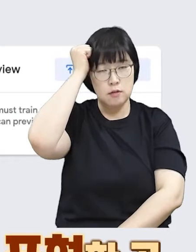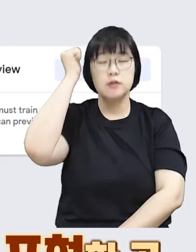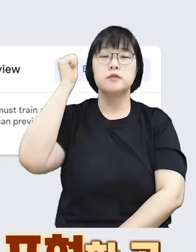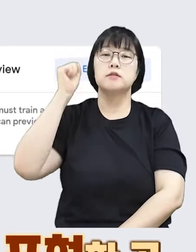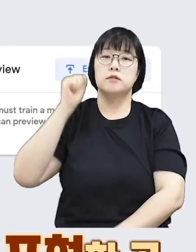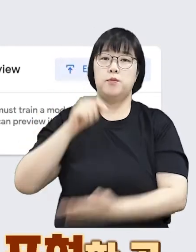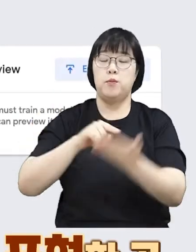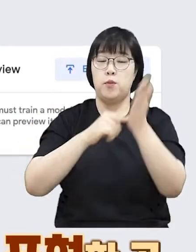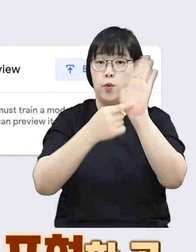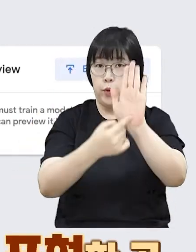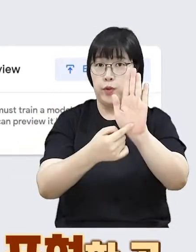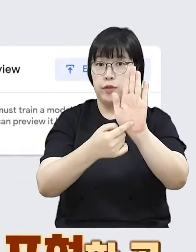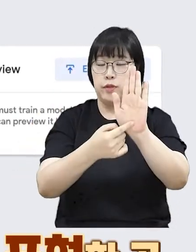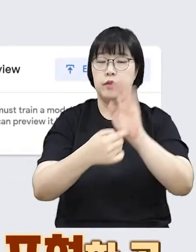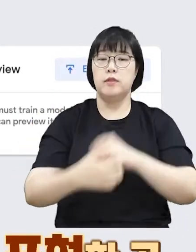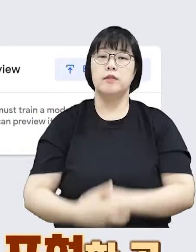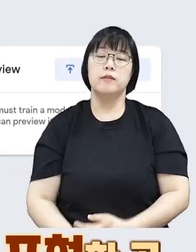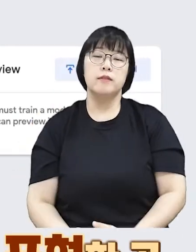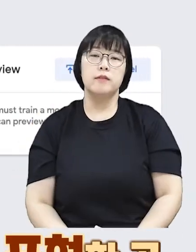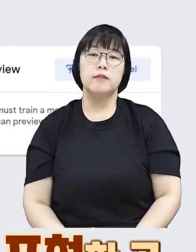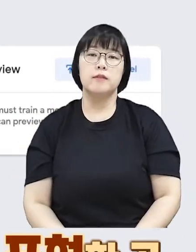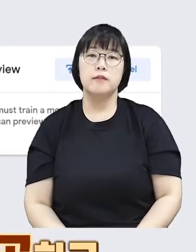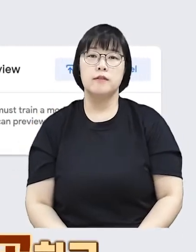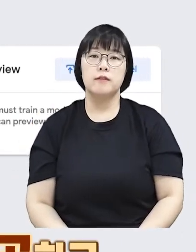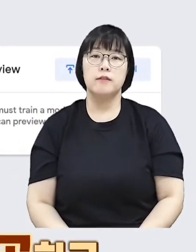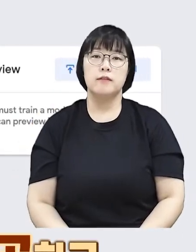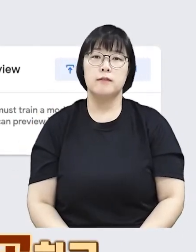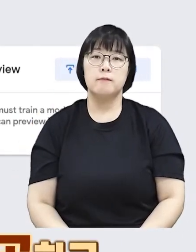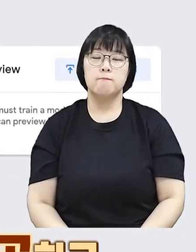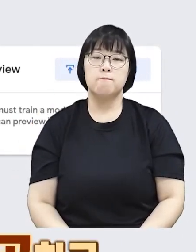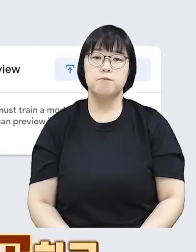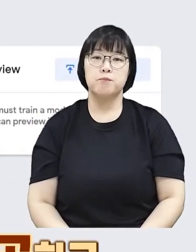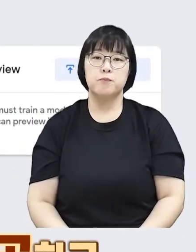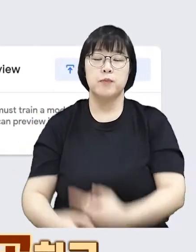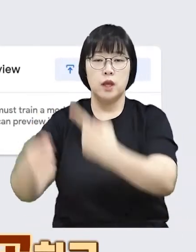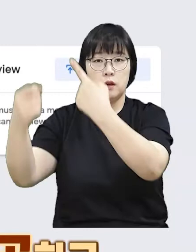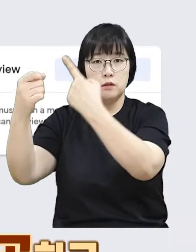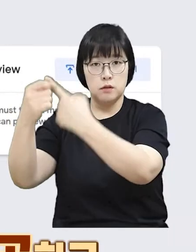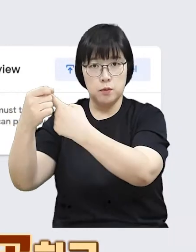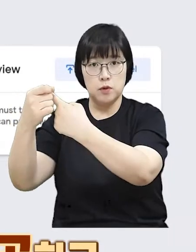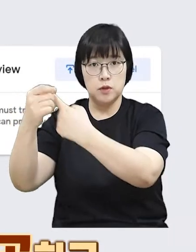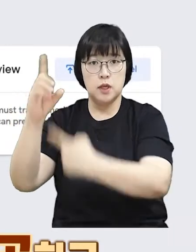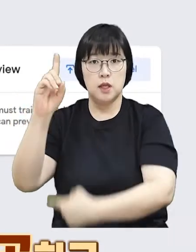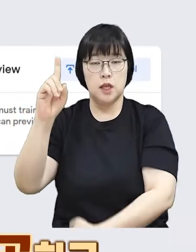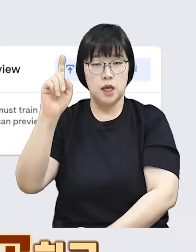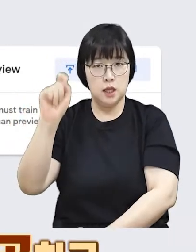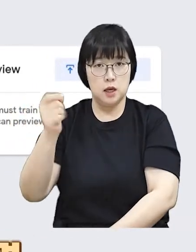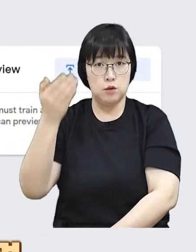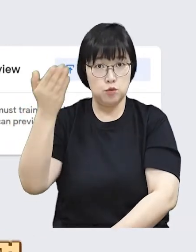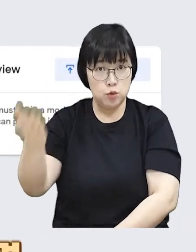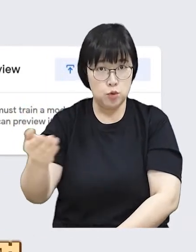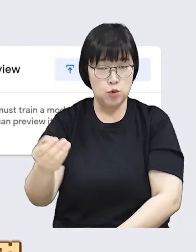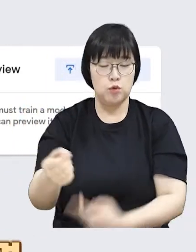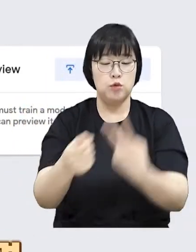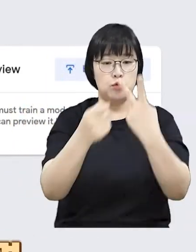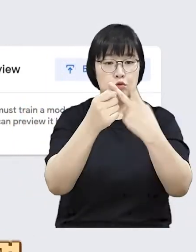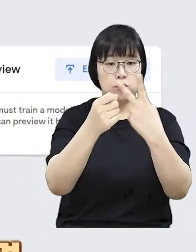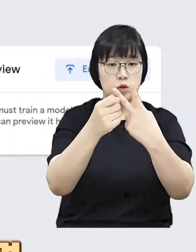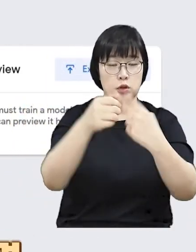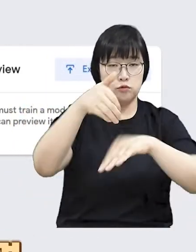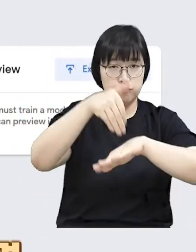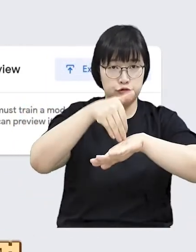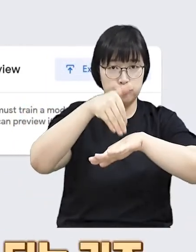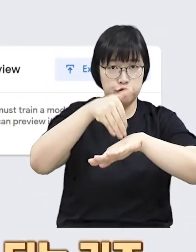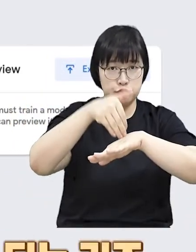표현하는 곳. 그래서 첫 번째 우리가 데이터를 제공하고 가운데에서 우리가